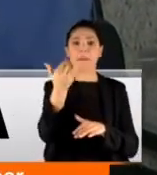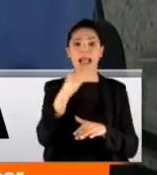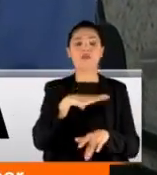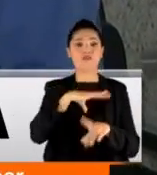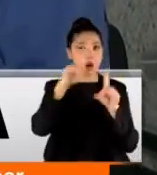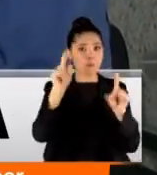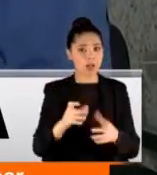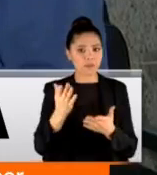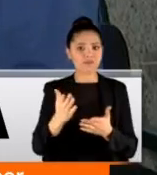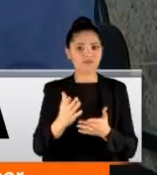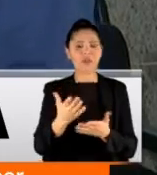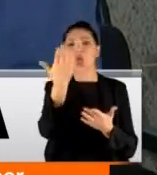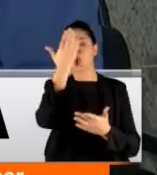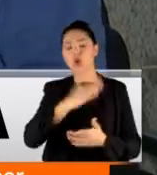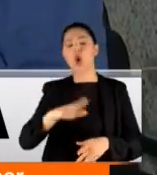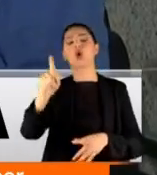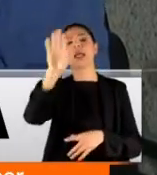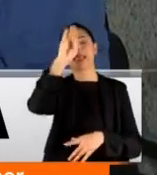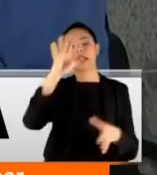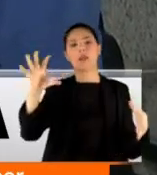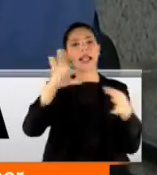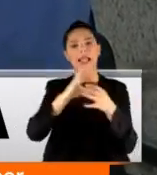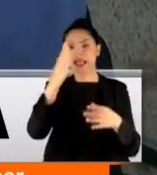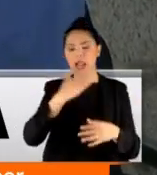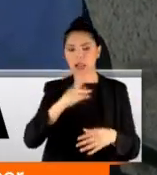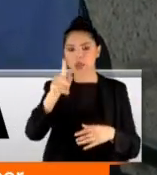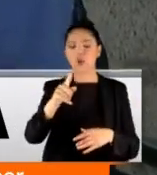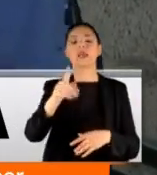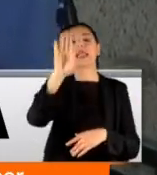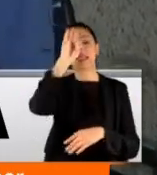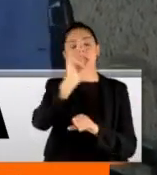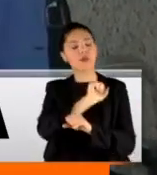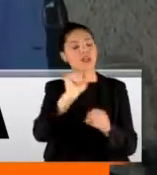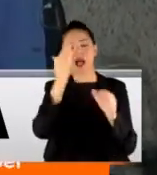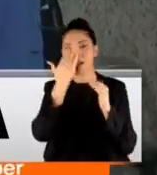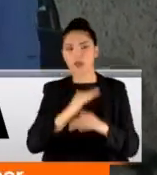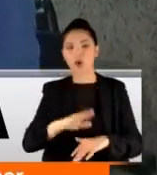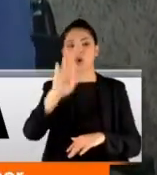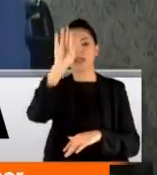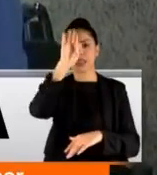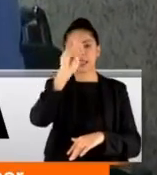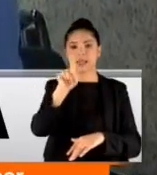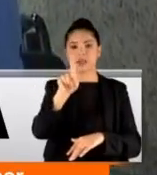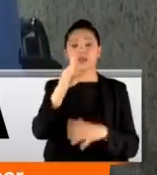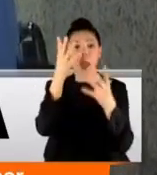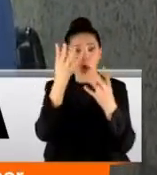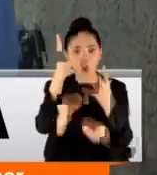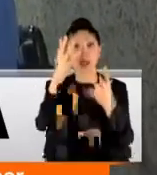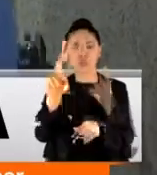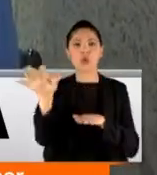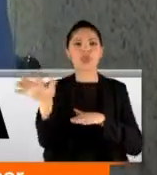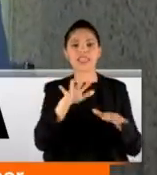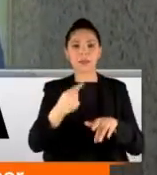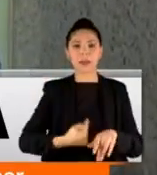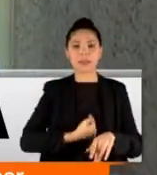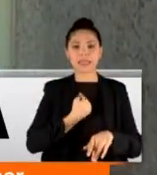miydi? Yok, İstanbul'la ilgili değil. İstanbul'u da etkilemez. İstanbul'da olup da bu depremi